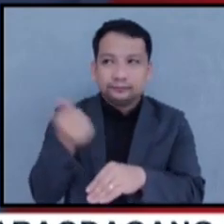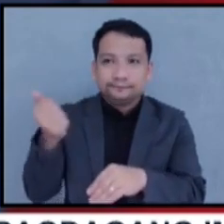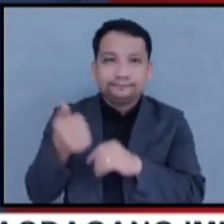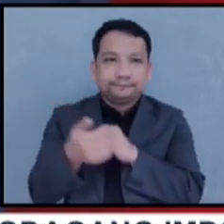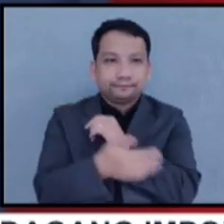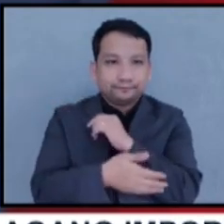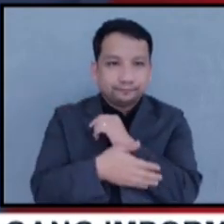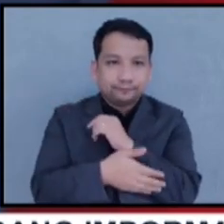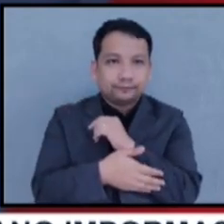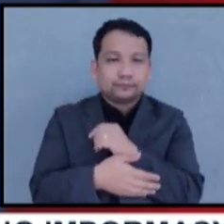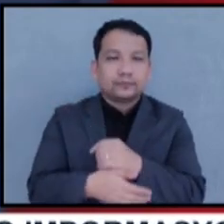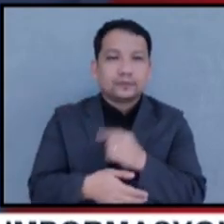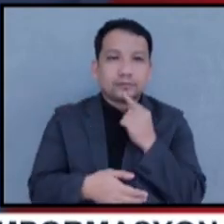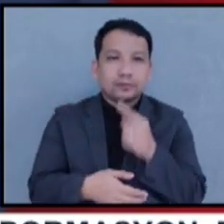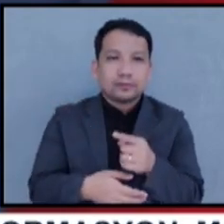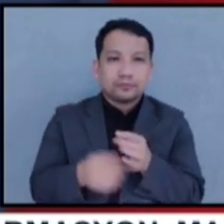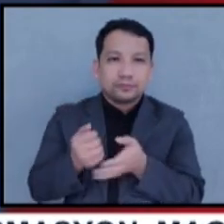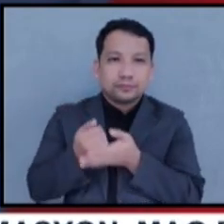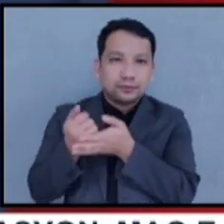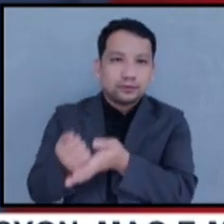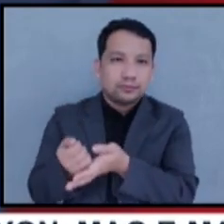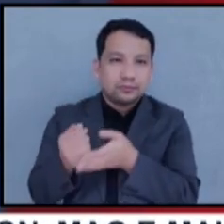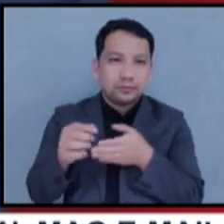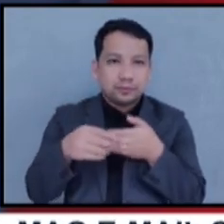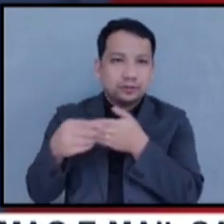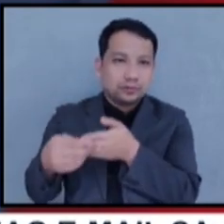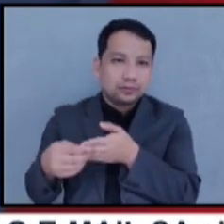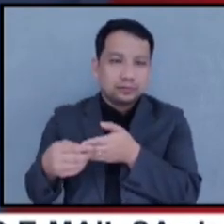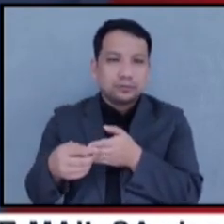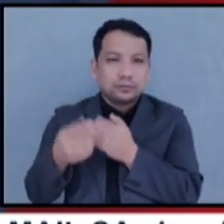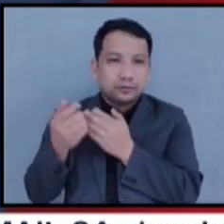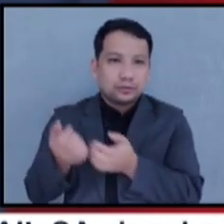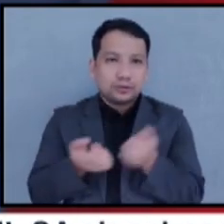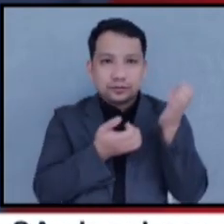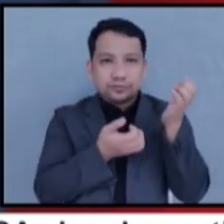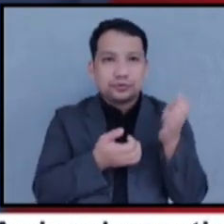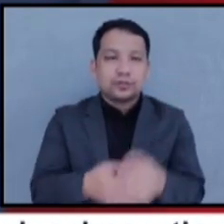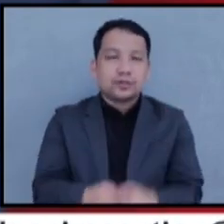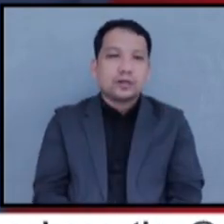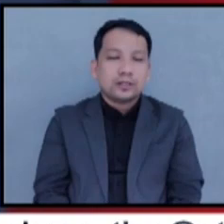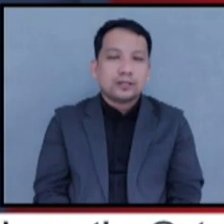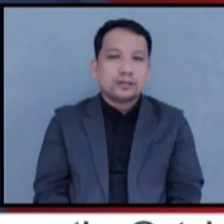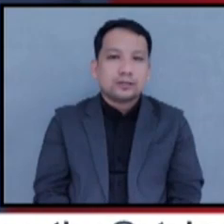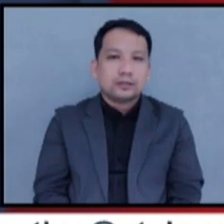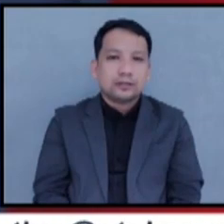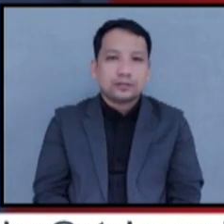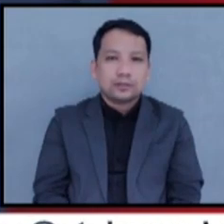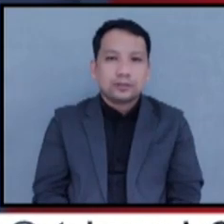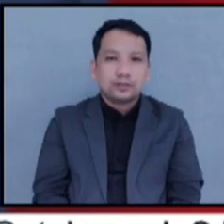So, ginaguide po natin sila towards export din. And